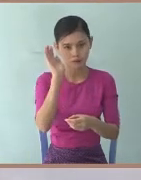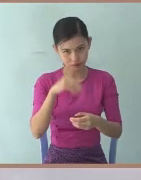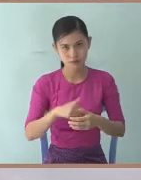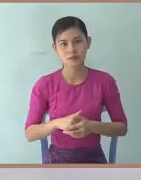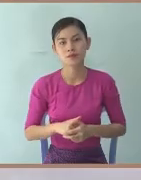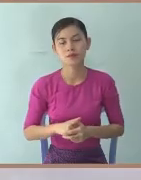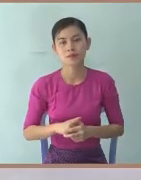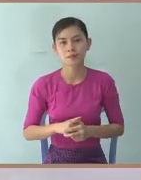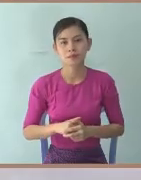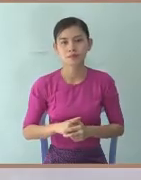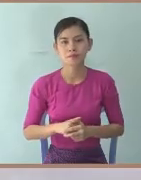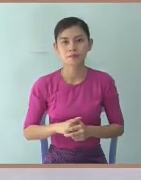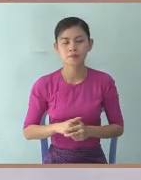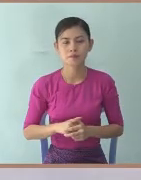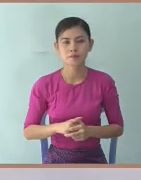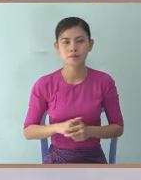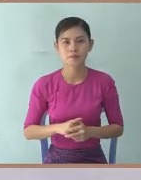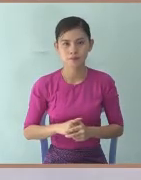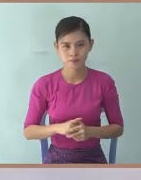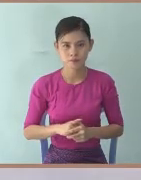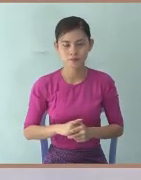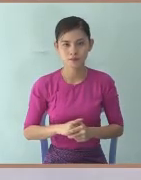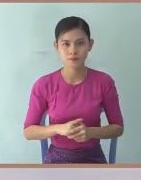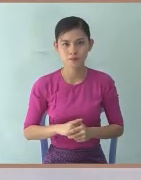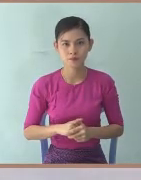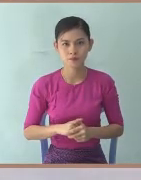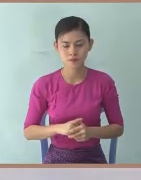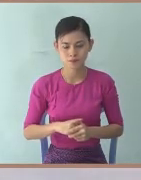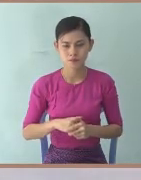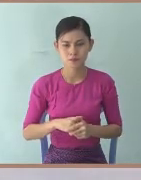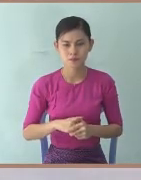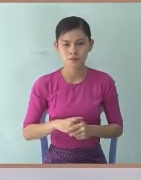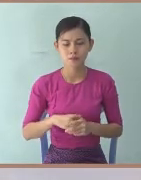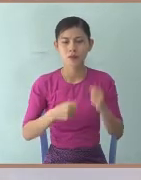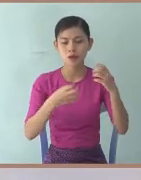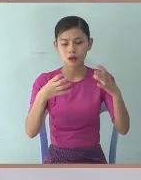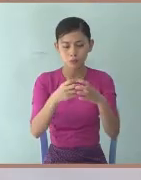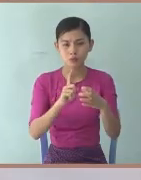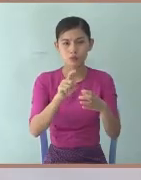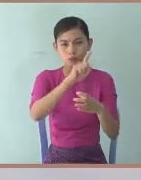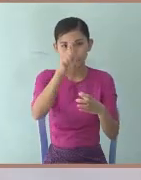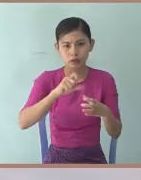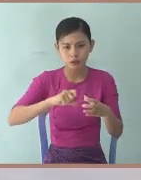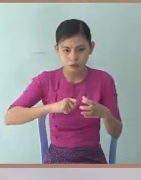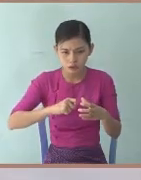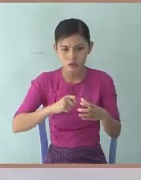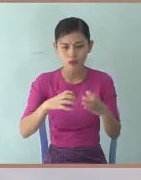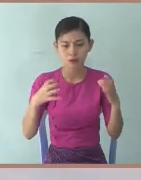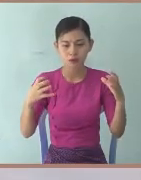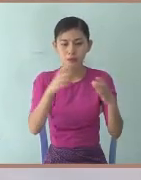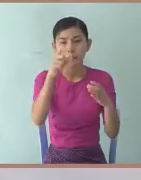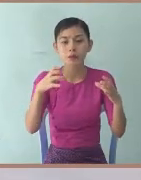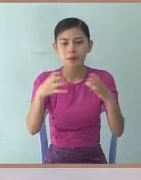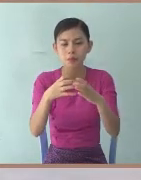အာမေးပေးမဲ့အာ Facebook တာဖြစ်ပါတယ်။ကျွန်တော်အနေနဲ့ပါတီတစ်ခုခု